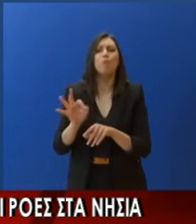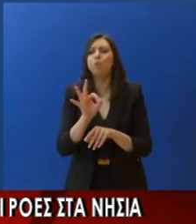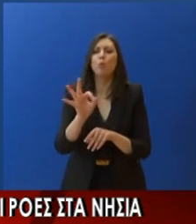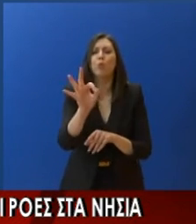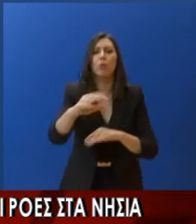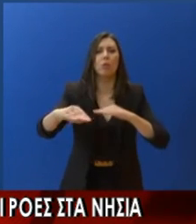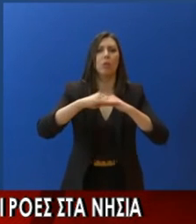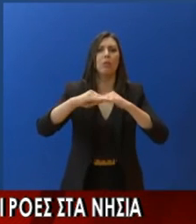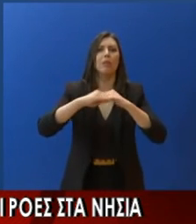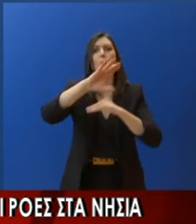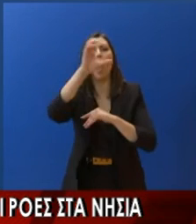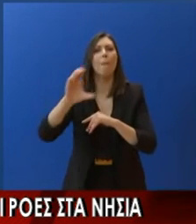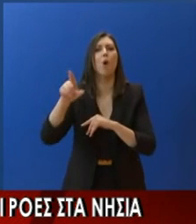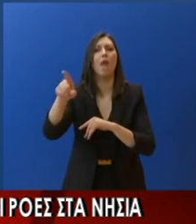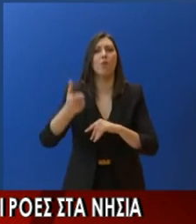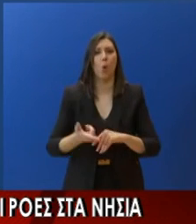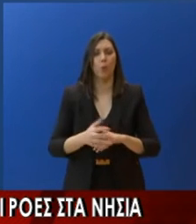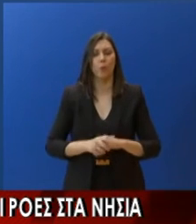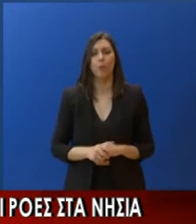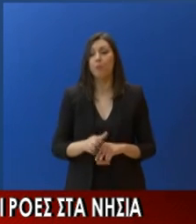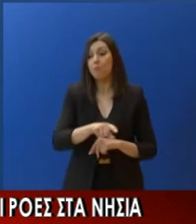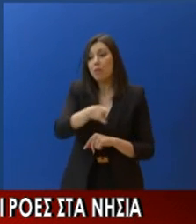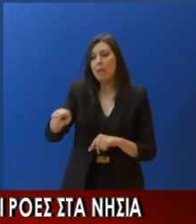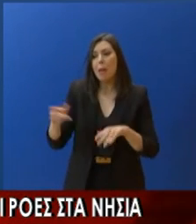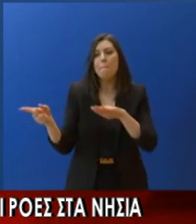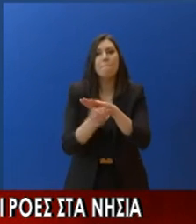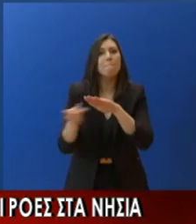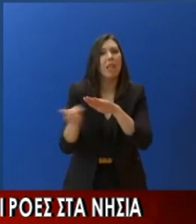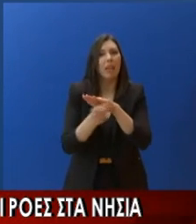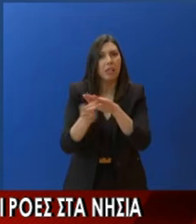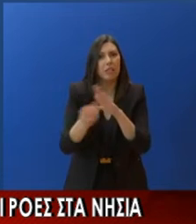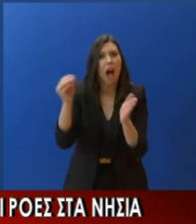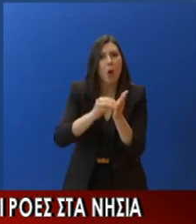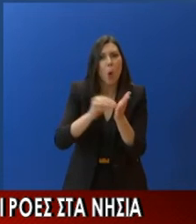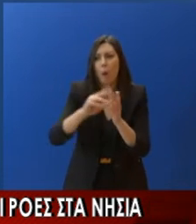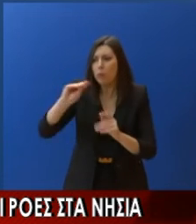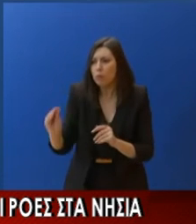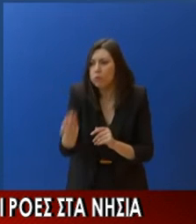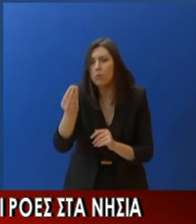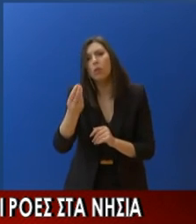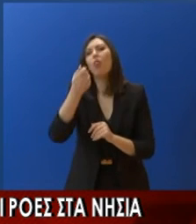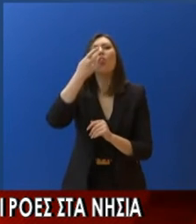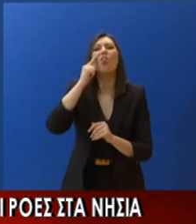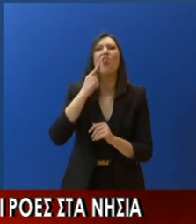από τους μετανάστες που επιχειρούν να εισέλθουν στην ελληνική επικράτεια δακρυγόνων που χρησιμοποιεί ο τουρκικός